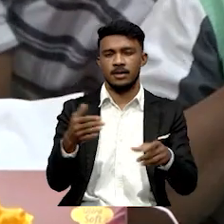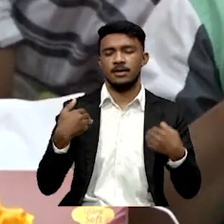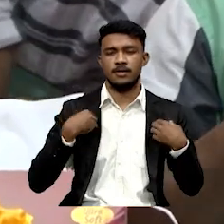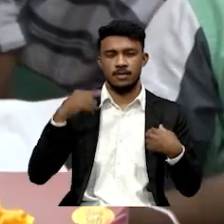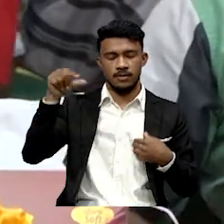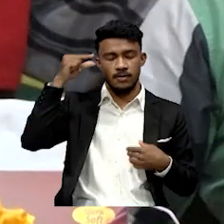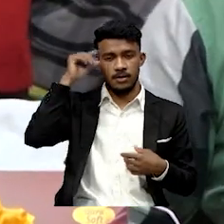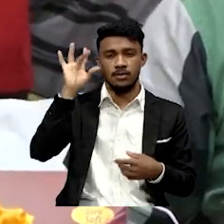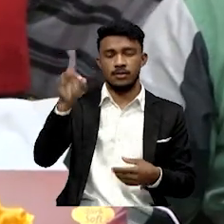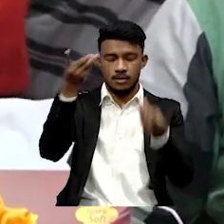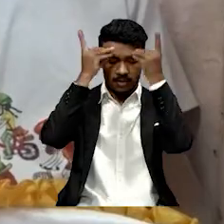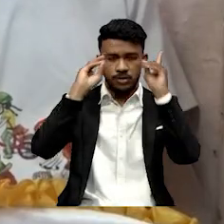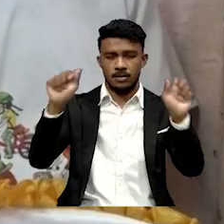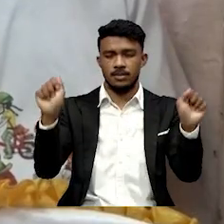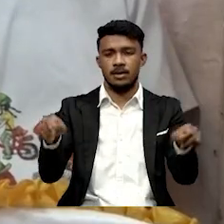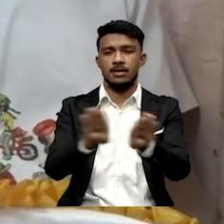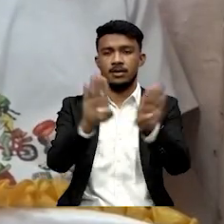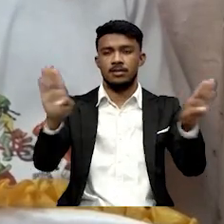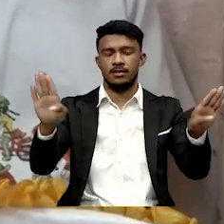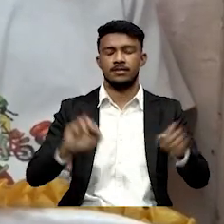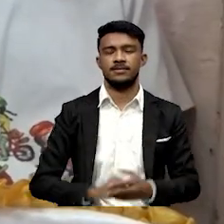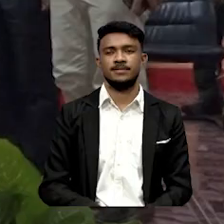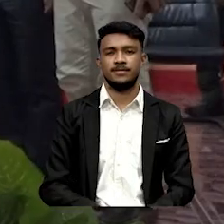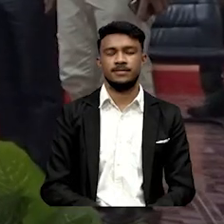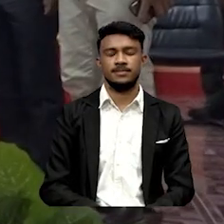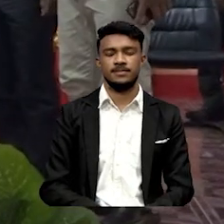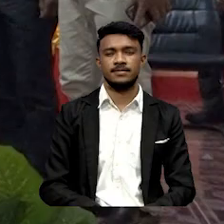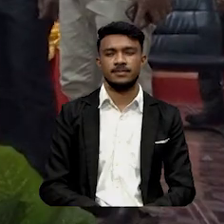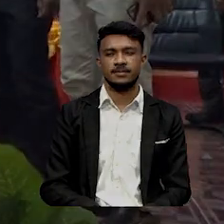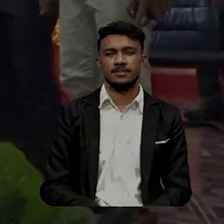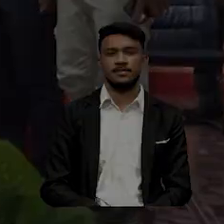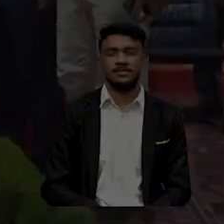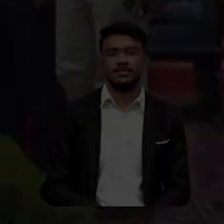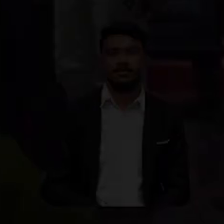guvernian de Sidi, Odi Reativa, Agustino da Costa, Dilma Sujeti, GMN.